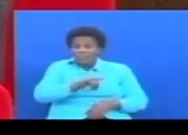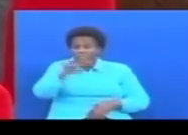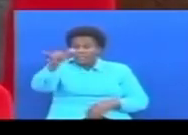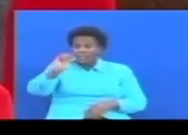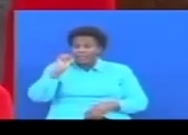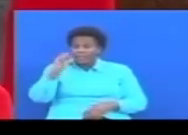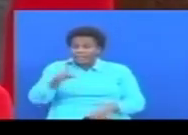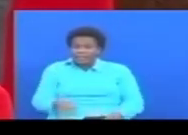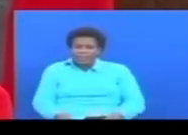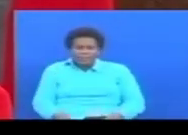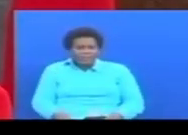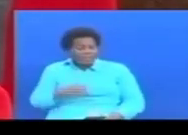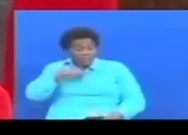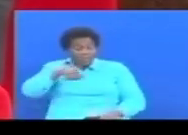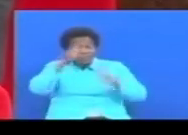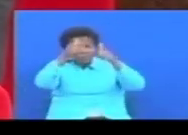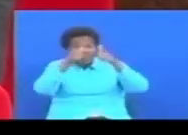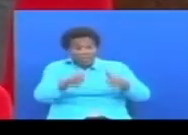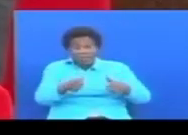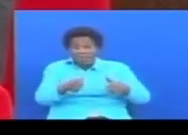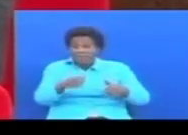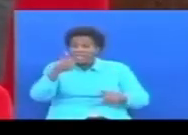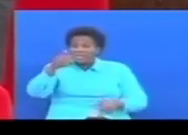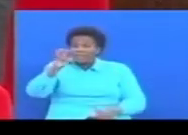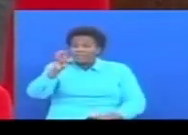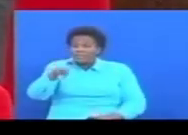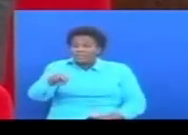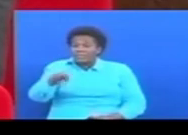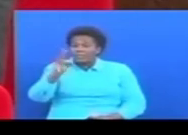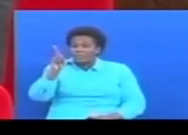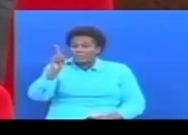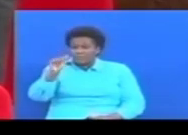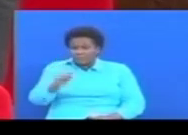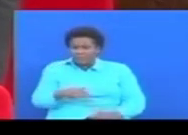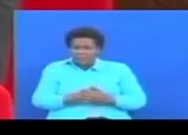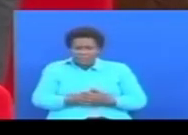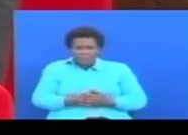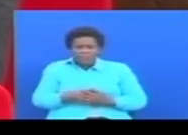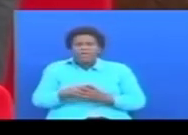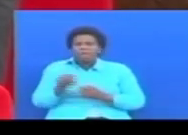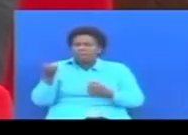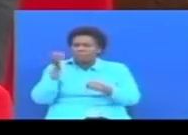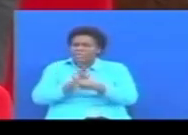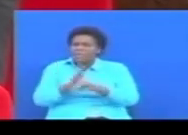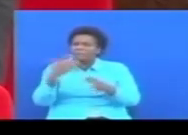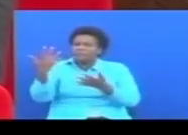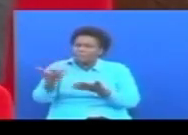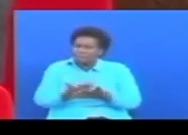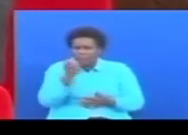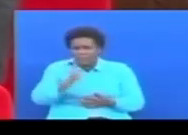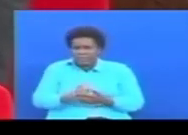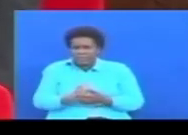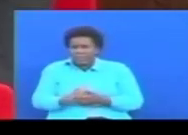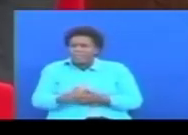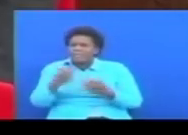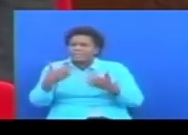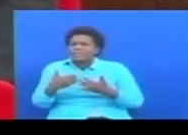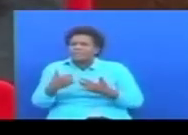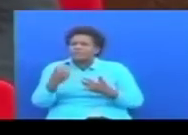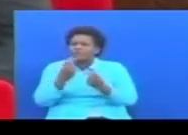kwenye uwanja wa ndege wa Iringa. Tutasubiri taratibu za mwisho za kuwalipa ili waweze kufanya ukarabati unaostahili. Asante sana.